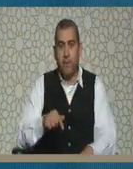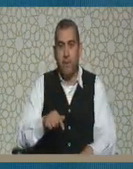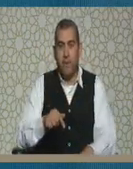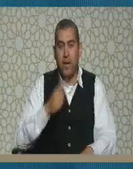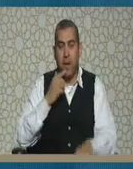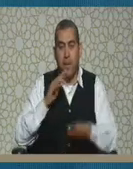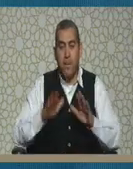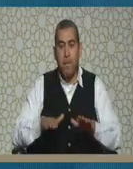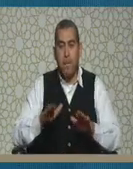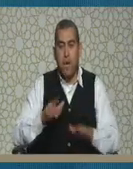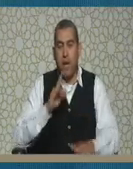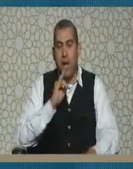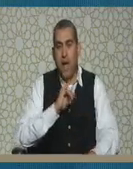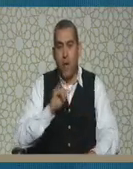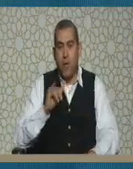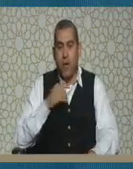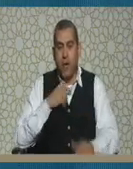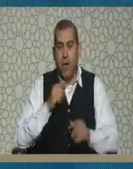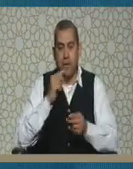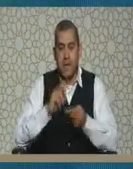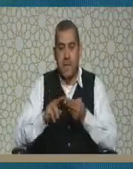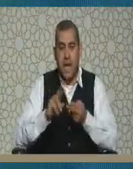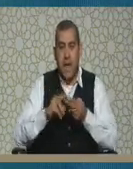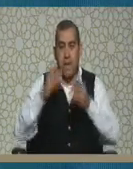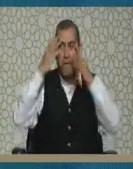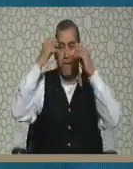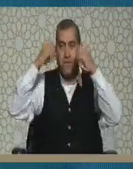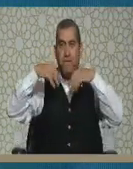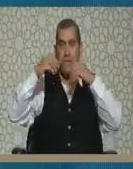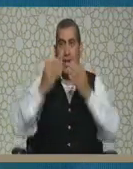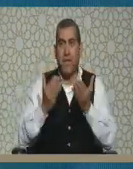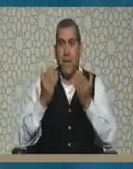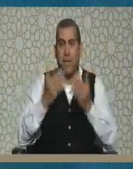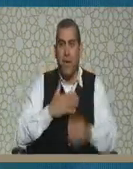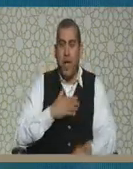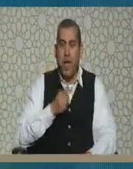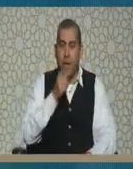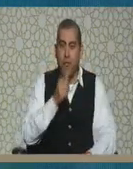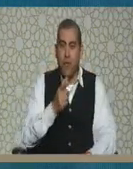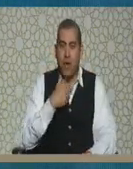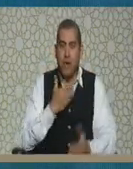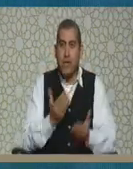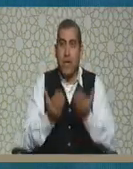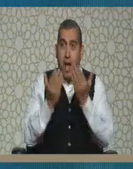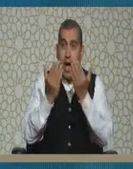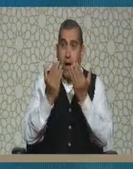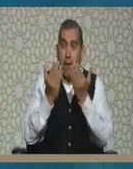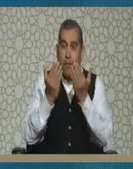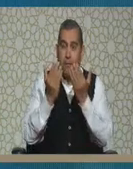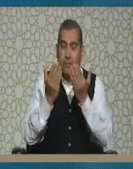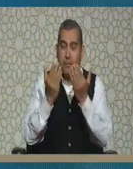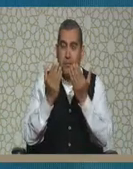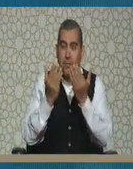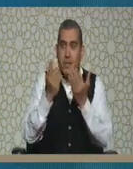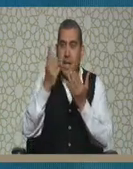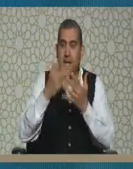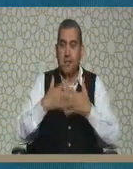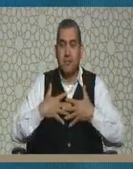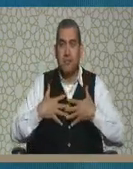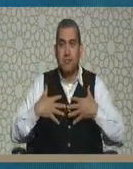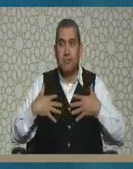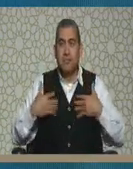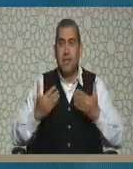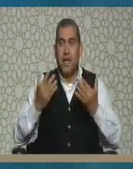يجعلنا من اهل سلام الفضل ويا حبذا لو قلت لمولاك يا سعدي